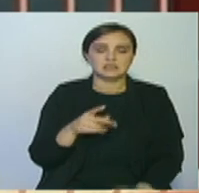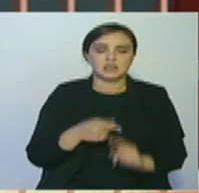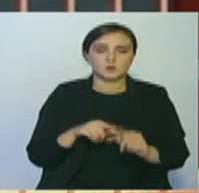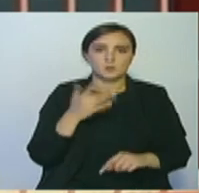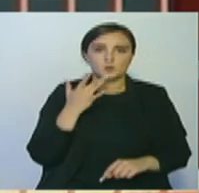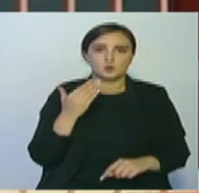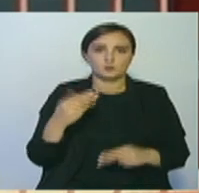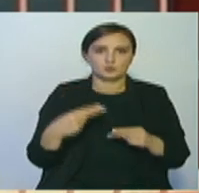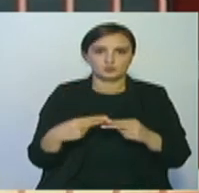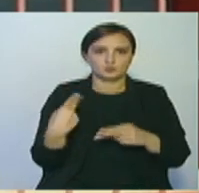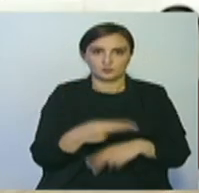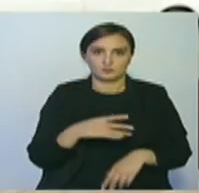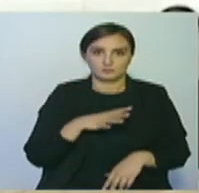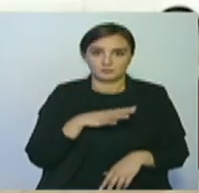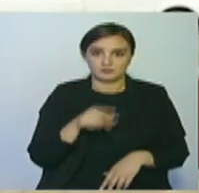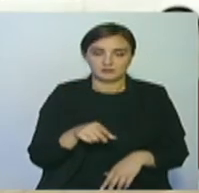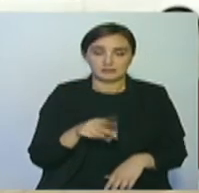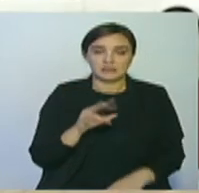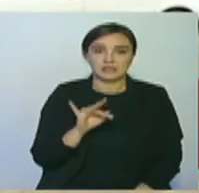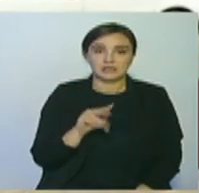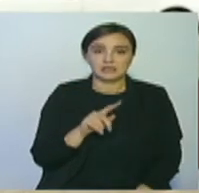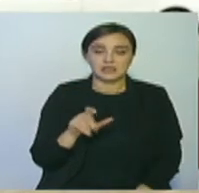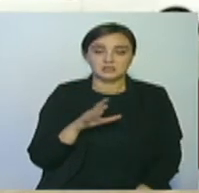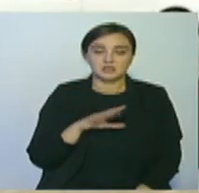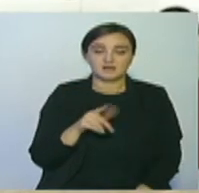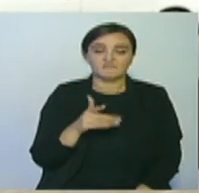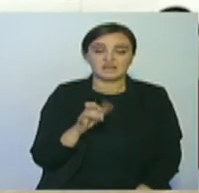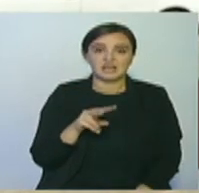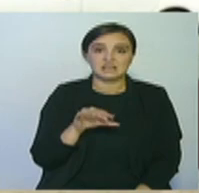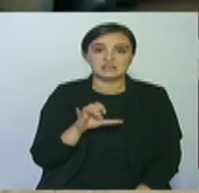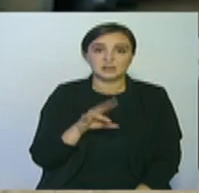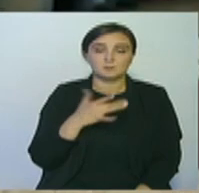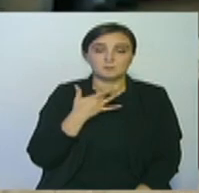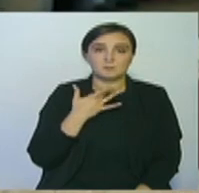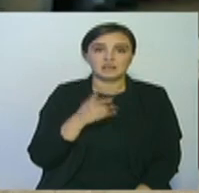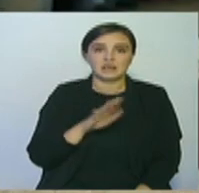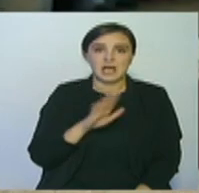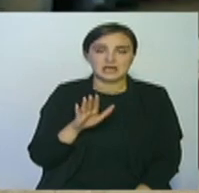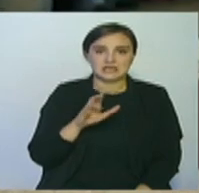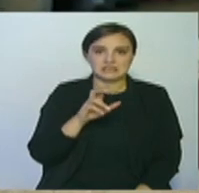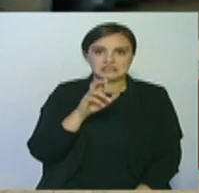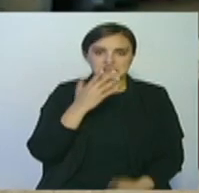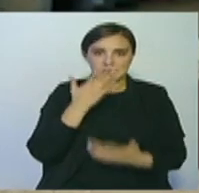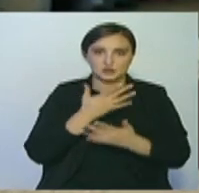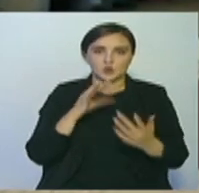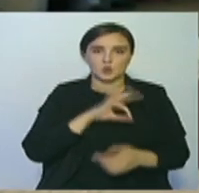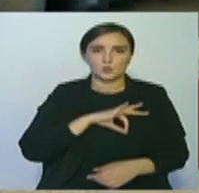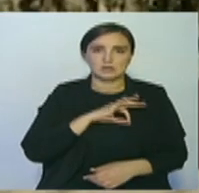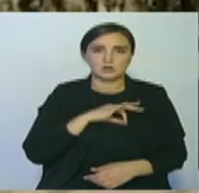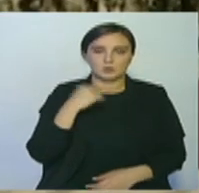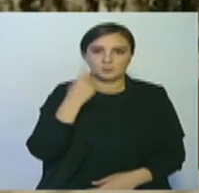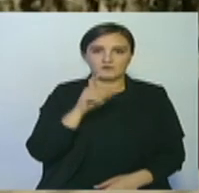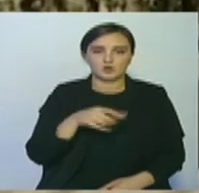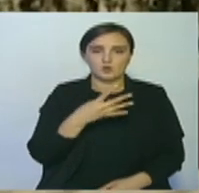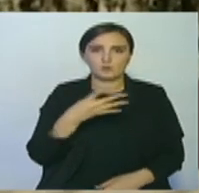პოლიტიკური ანგარიშ სწორება იყო. კირკიტაძის მტკიცებით, მას შემდეგ, რაც გველესიანმა, რომელიც მერიის არასაჯარო იურიდიული პირის კორპუსის თანამშრომელი იყო,